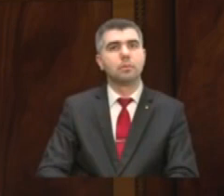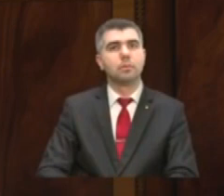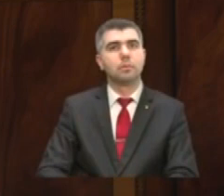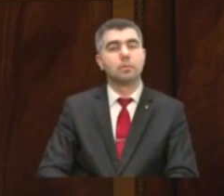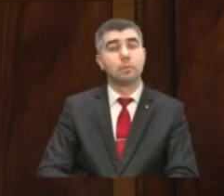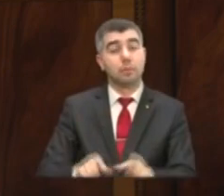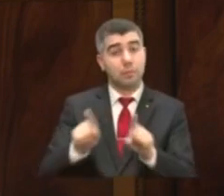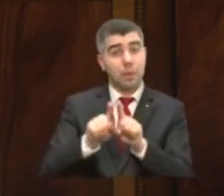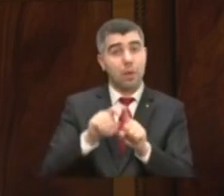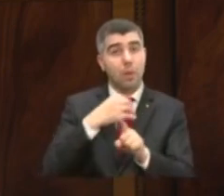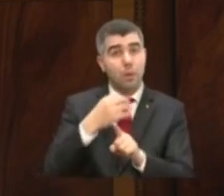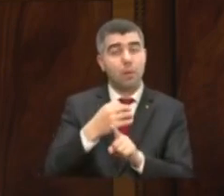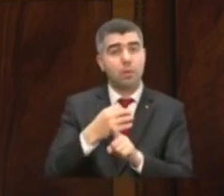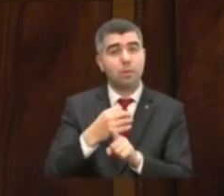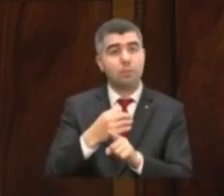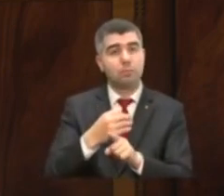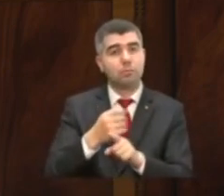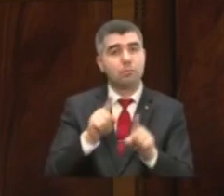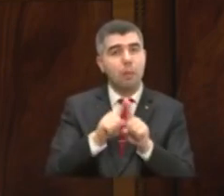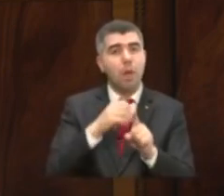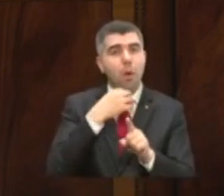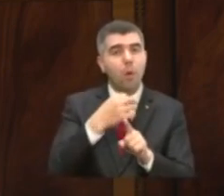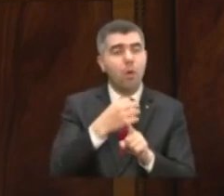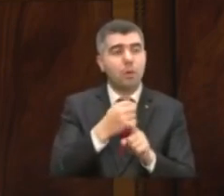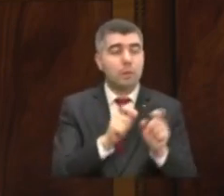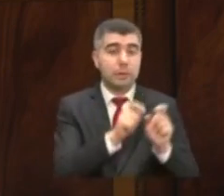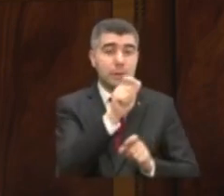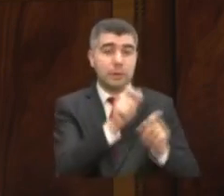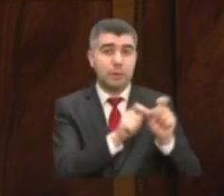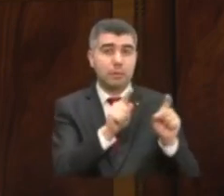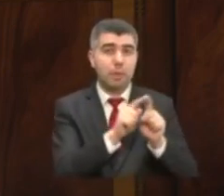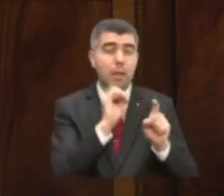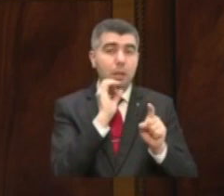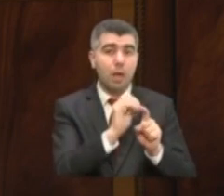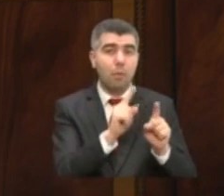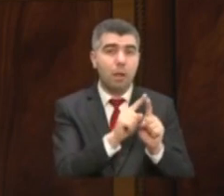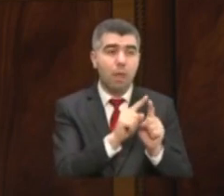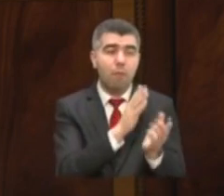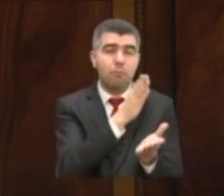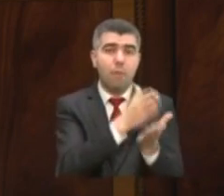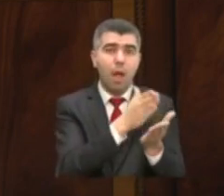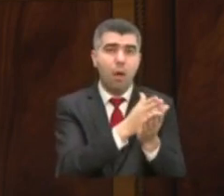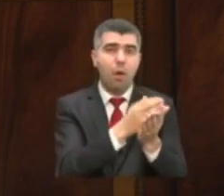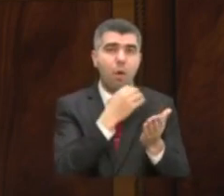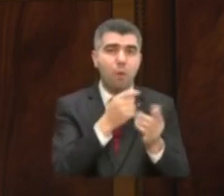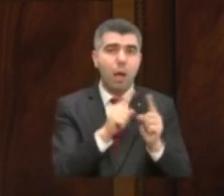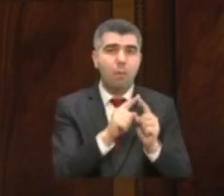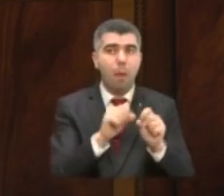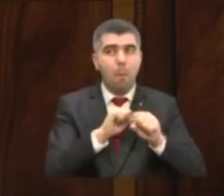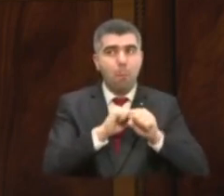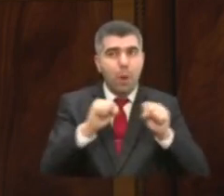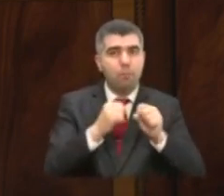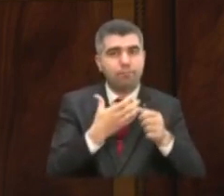الإخوان اللي تكلمت عليهم وعزتهم بالداعشية فهم ينتمون إلى صف حداثي ديمقراطي لا علاقة له بالفكر الداعشي.